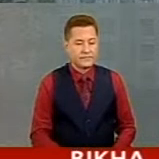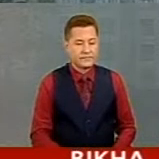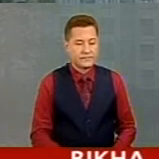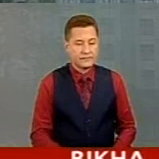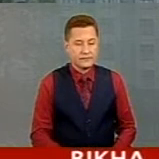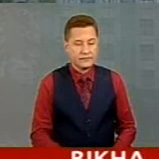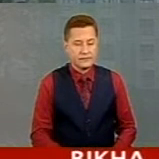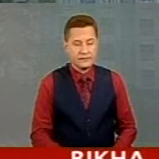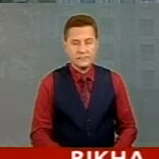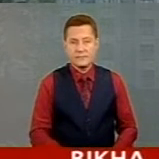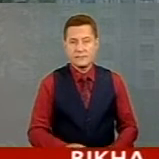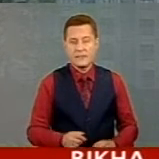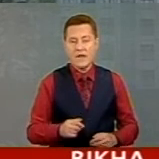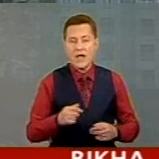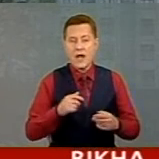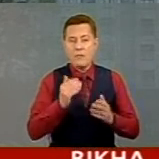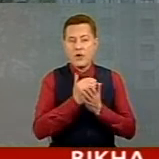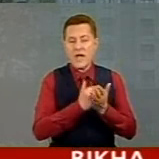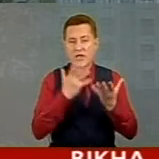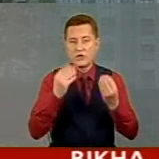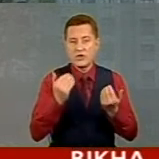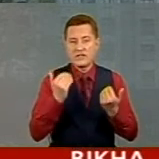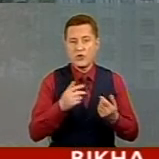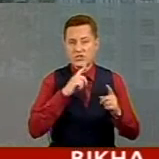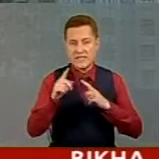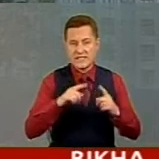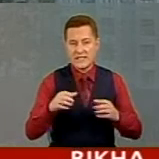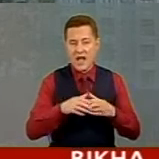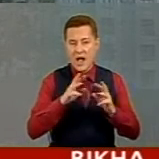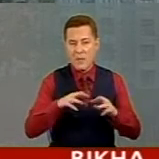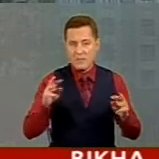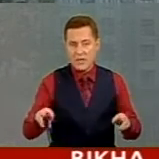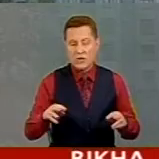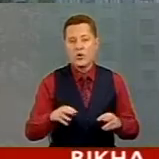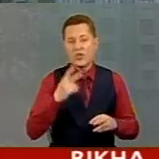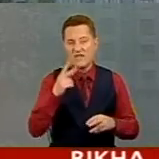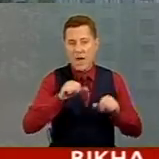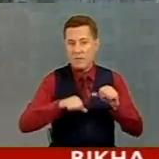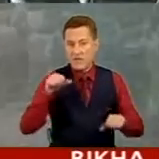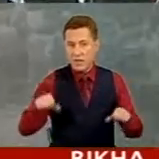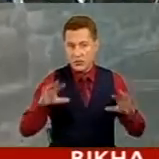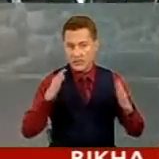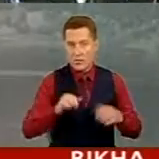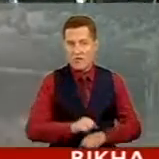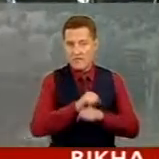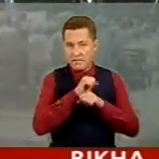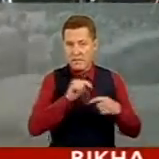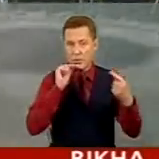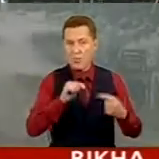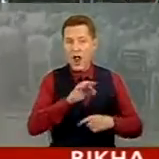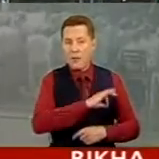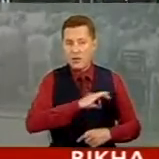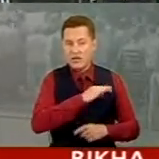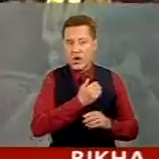Вулиця скоригувала порядок денний сьогоднішнього засідання Кабміну. Під будинком уряду відбулося одразу два пікети. Мітингували профспілковці, які